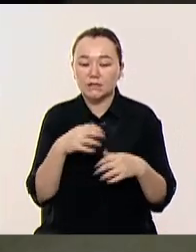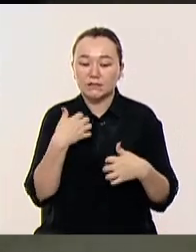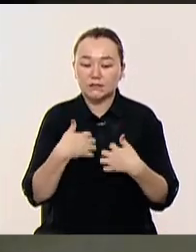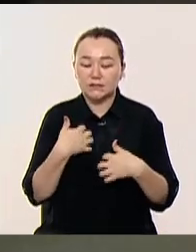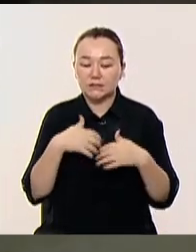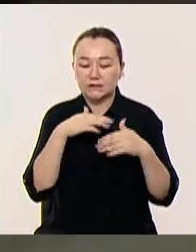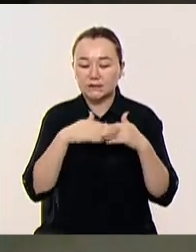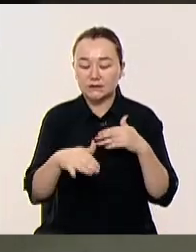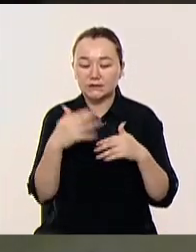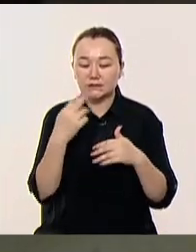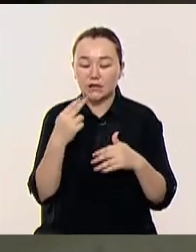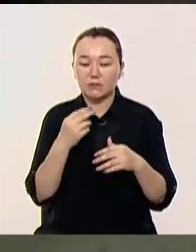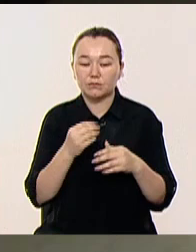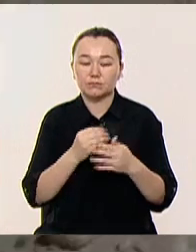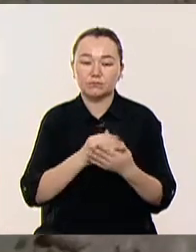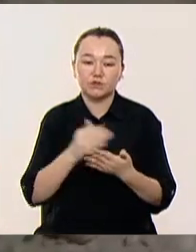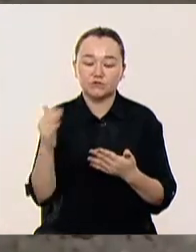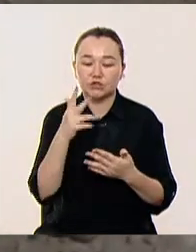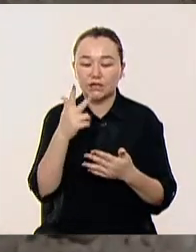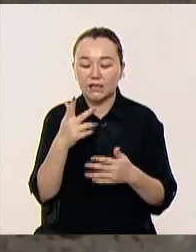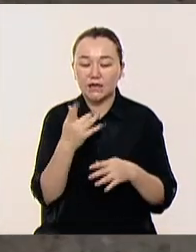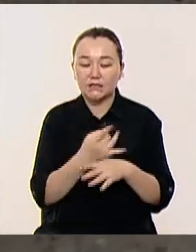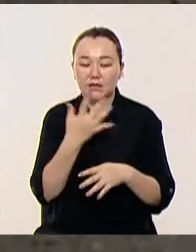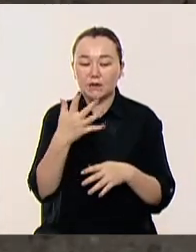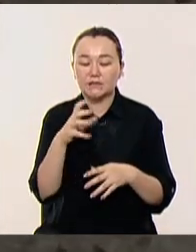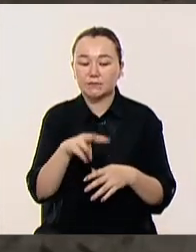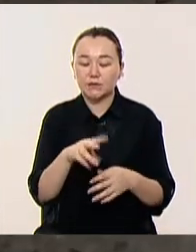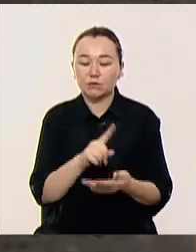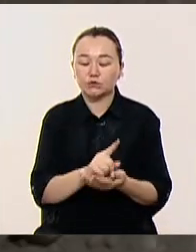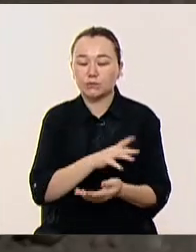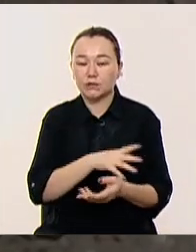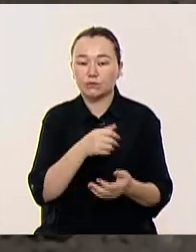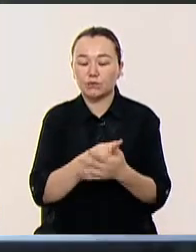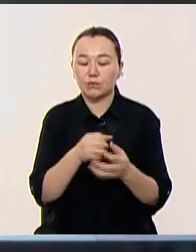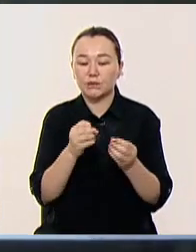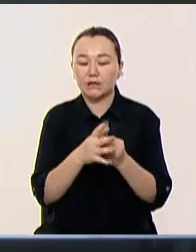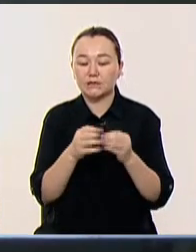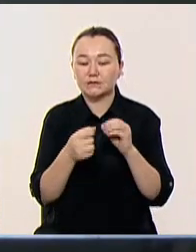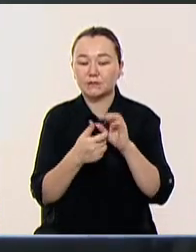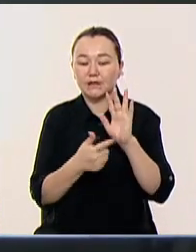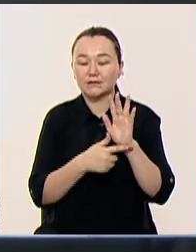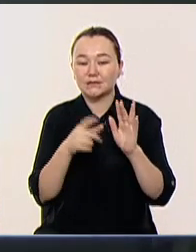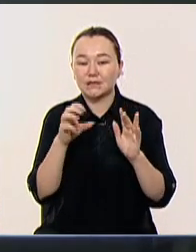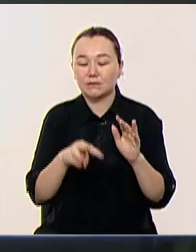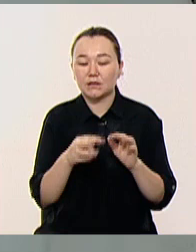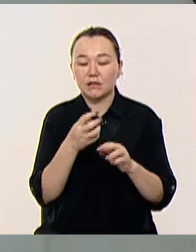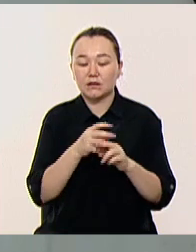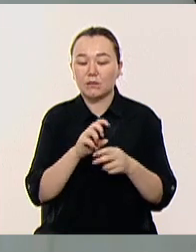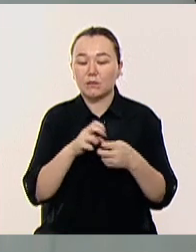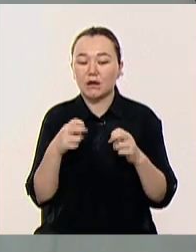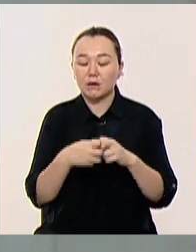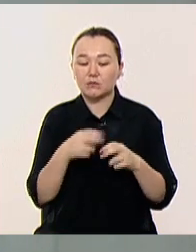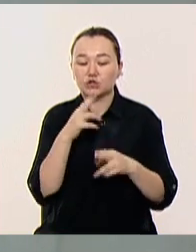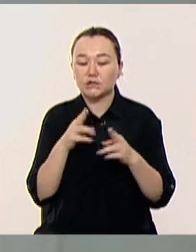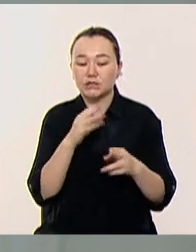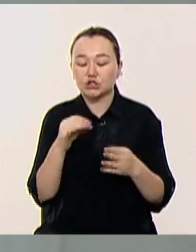стяжки превышена в 3 раза. При норме в 5 сантиметров доходит до 15-17 сантиметров. На подобные проблемы жалуются